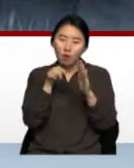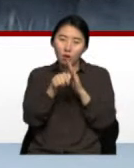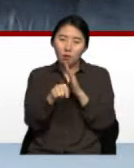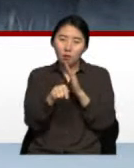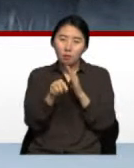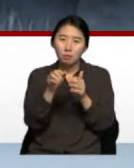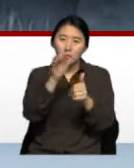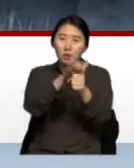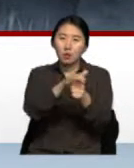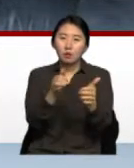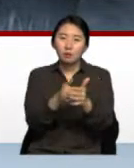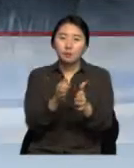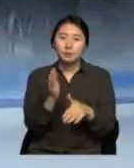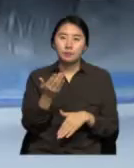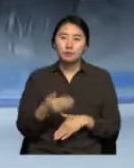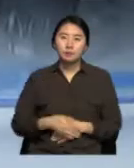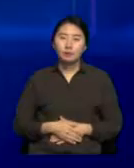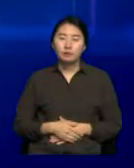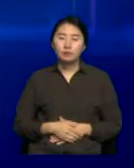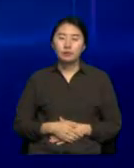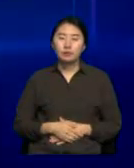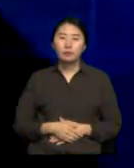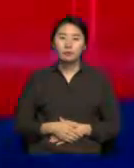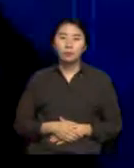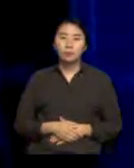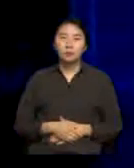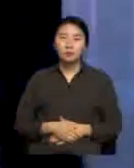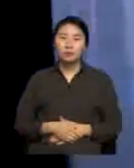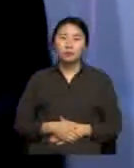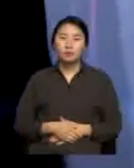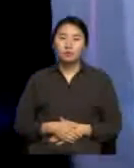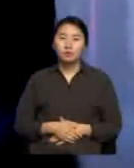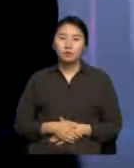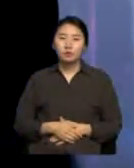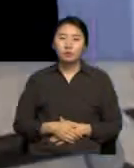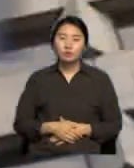검찰에 송치됐습니다. 지혁배 기자입니다.